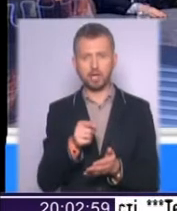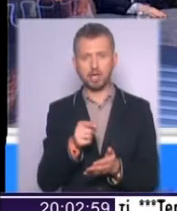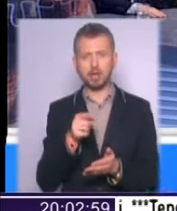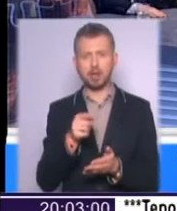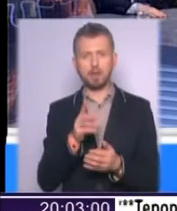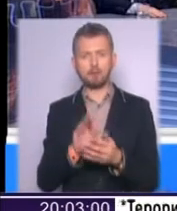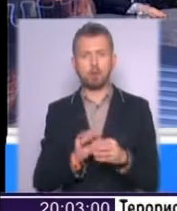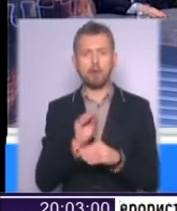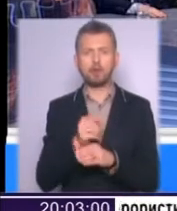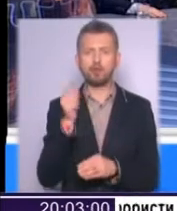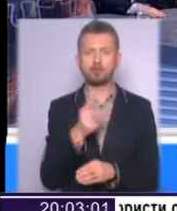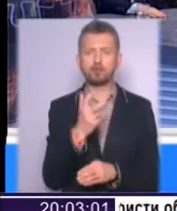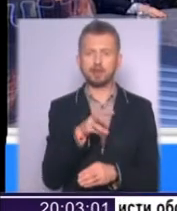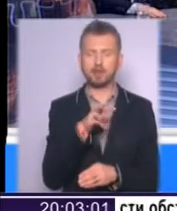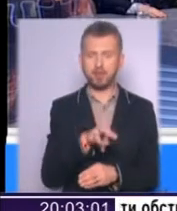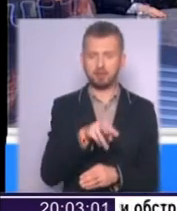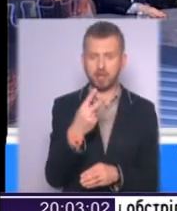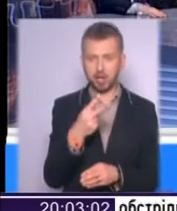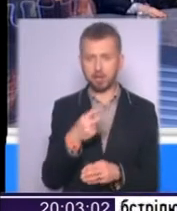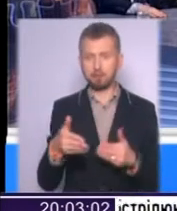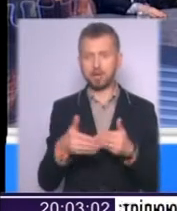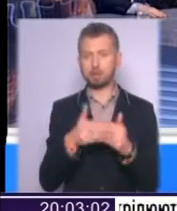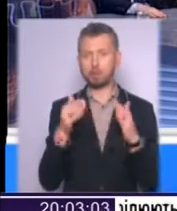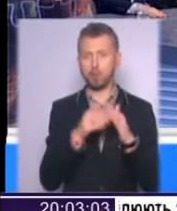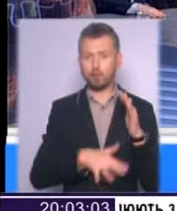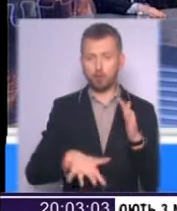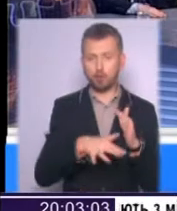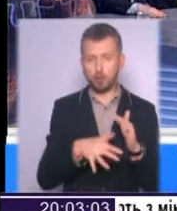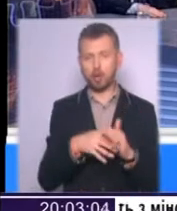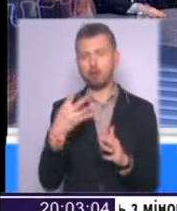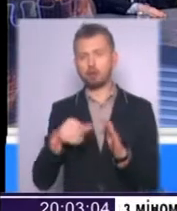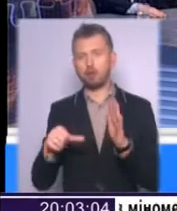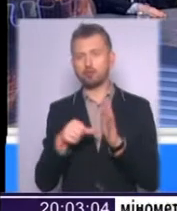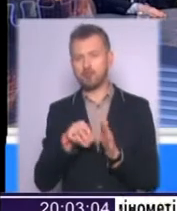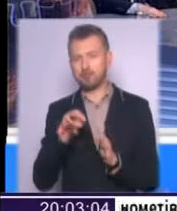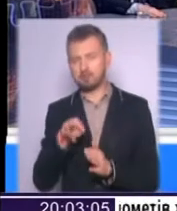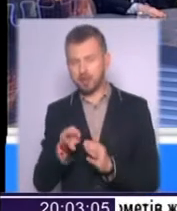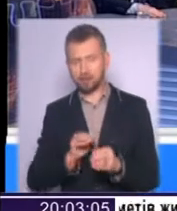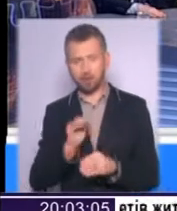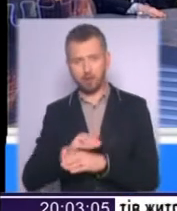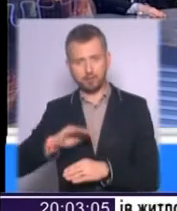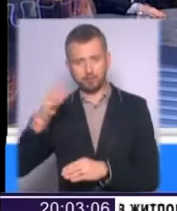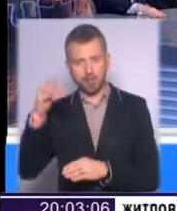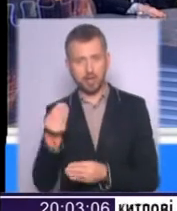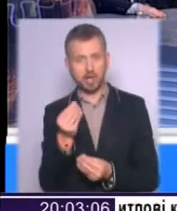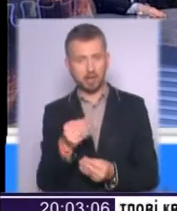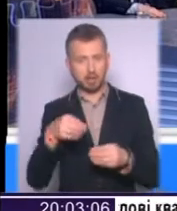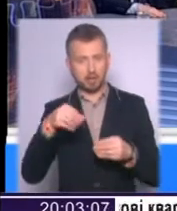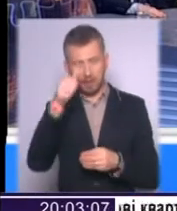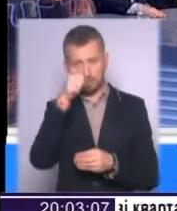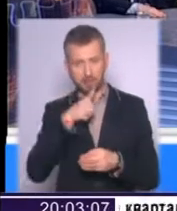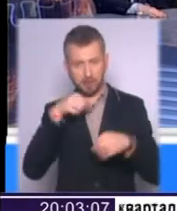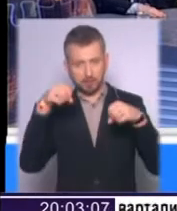квадратних прибудинкової території, сходової клітини додали 46 метрів, і тариф встановили на місяць на освітлення місць загального